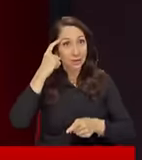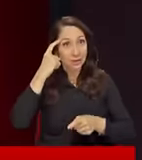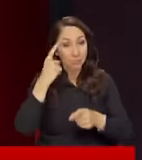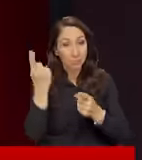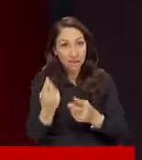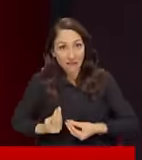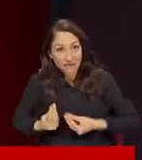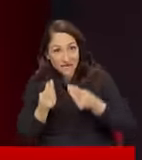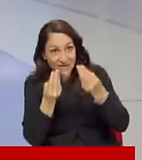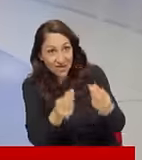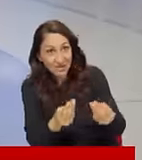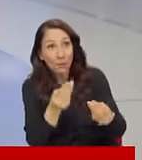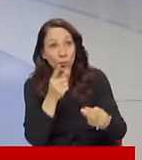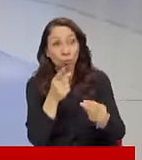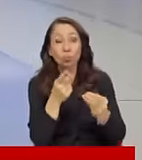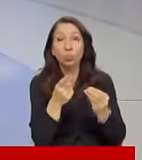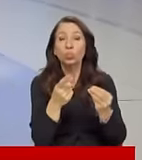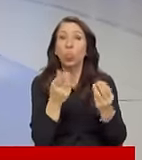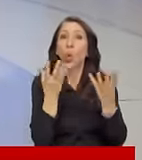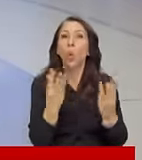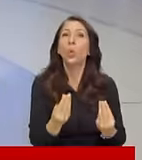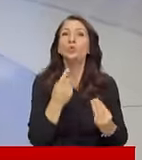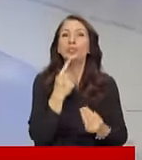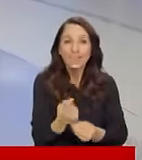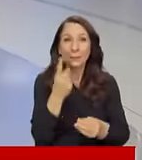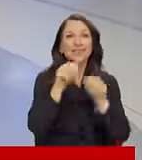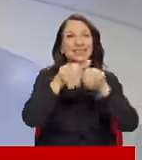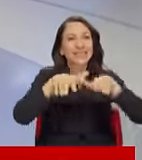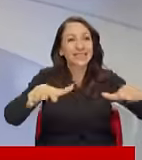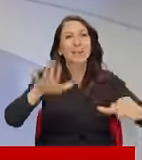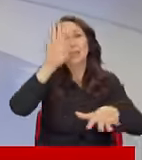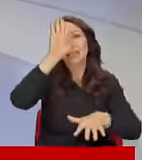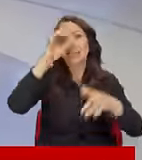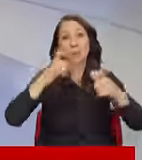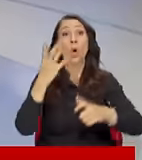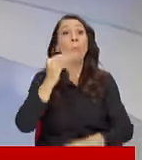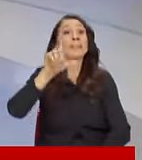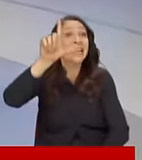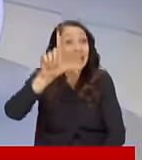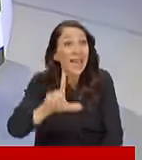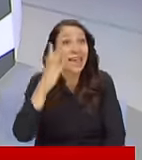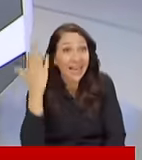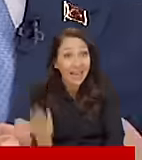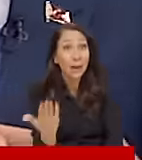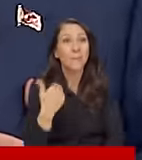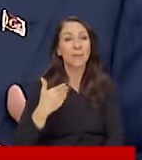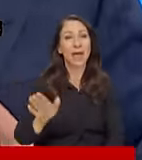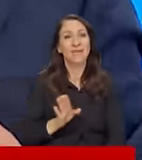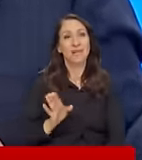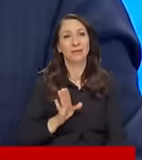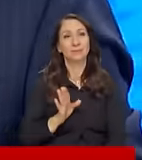bir şey taşırsam bu karşılık bulur diyeceği bir sistemin İstanbul'da olması gerekir ki benim